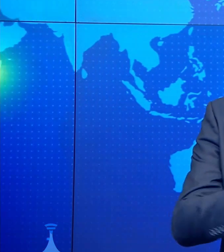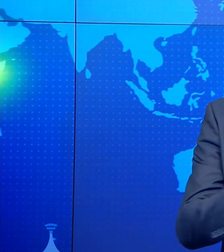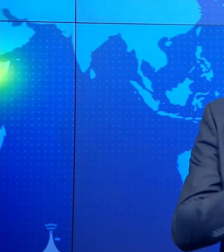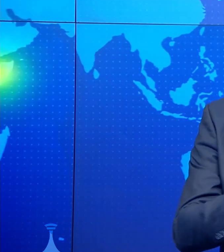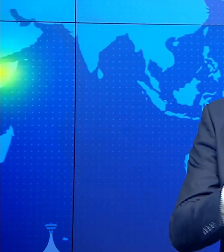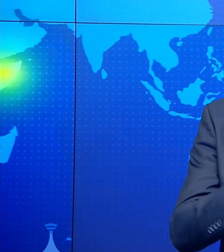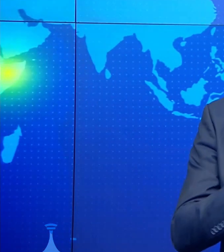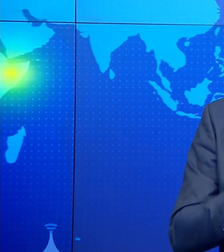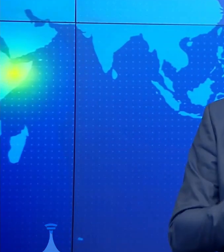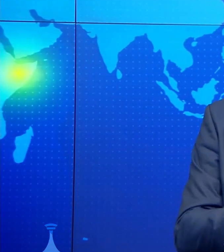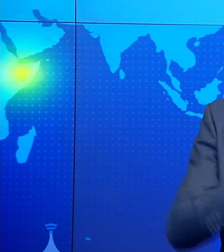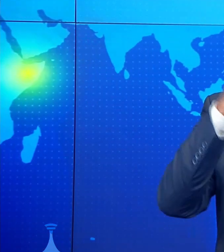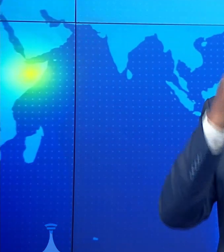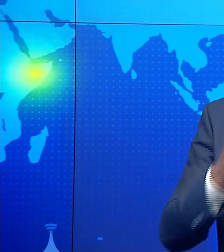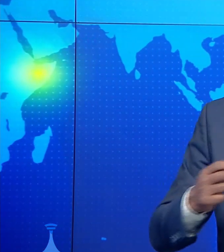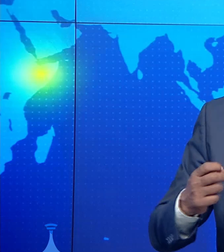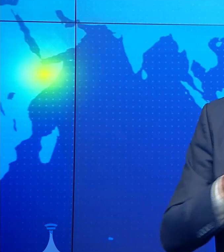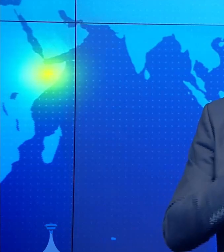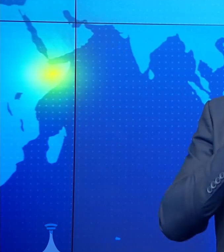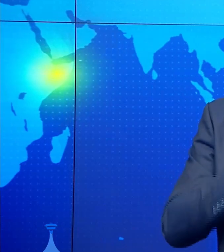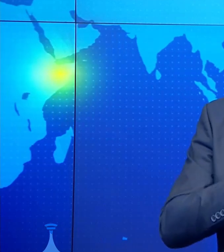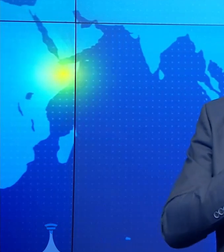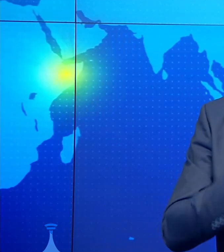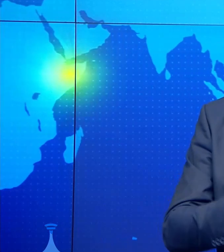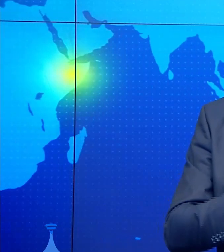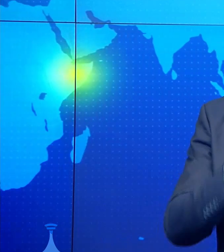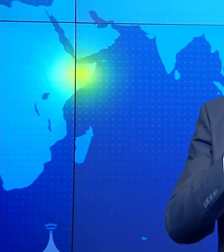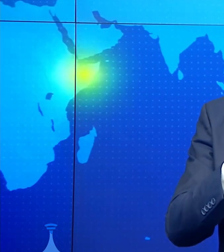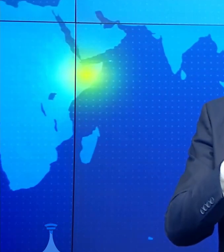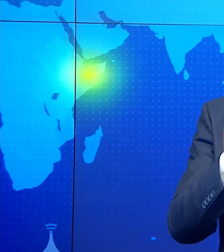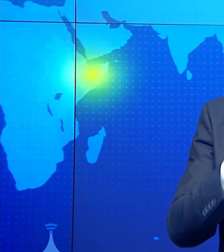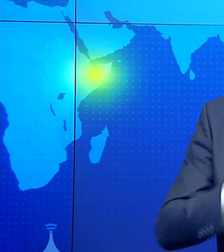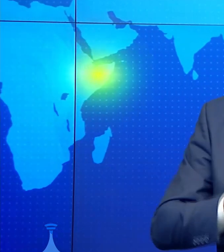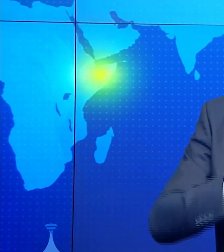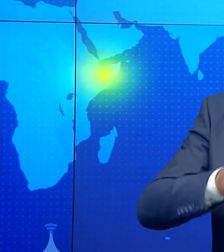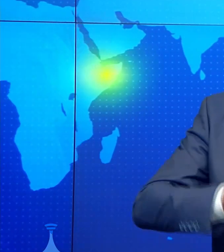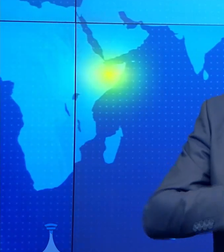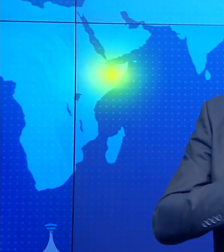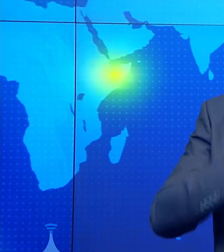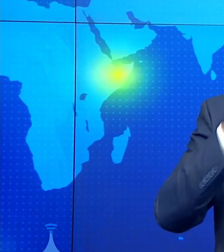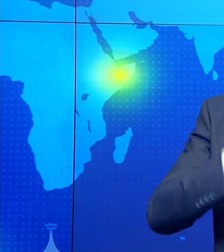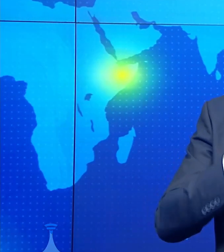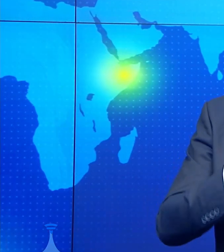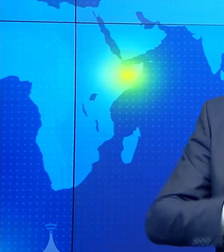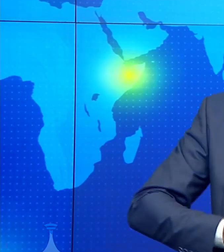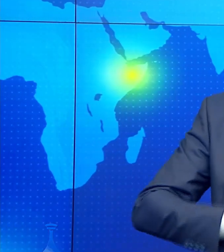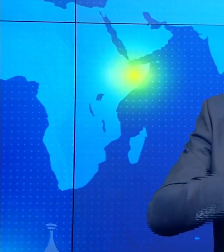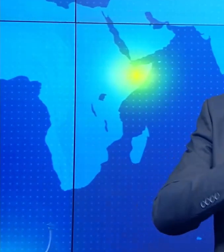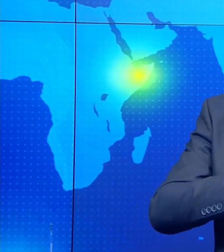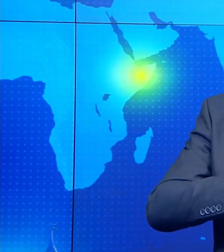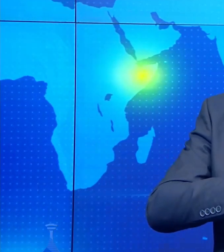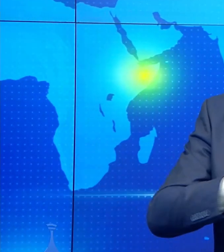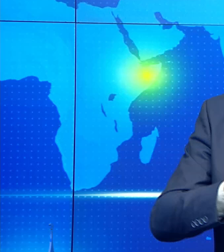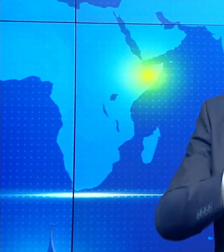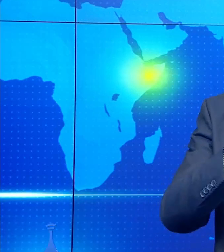በቱርካና ሐይቅና ኦሞ ወንዝ ምክንያት ስጋት ውስጥ መውደቃቸውን የዳሰነች ወረዳ ነዋሪዎች ተናገሩ።